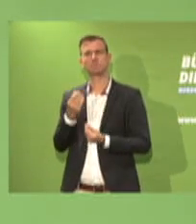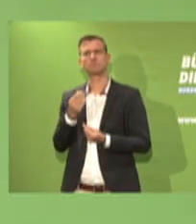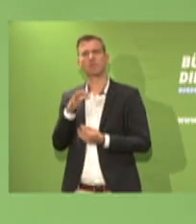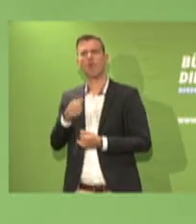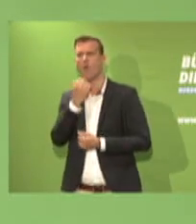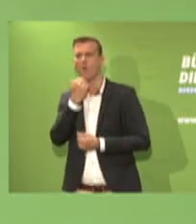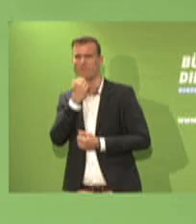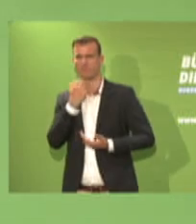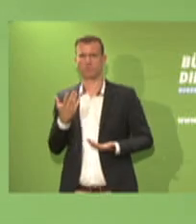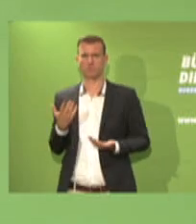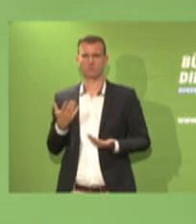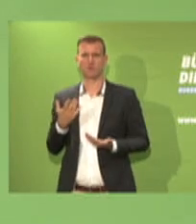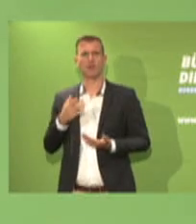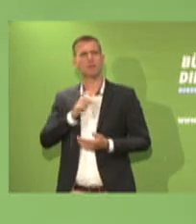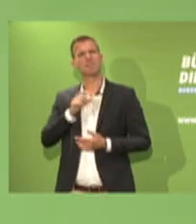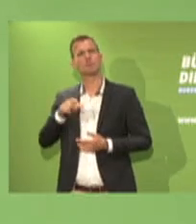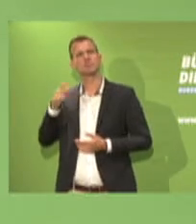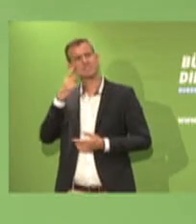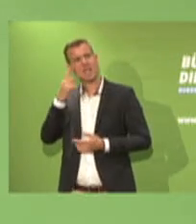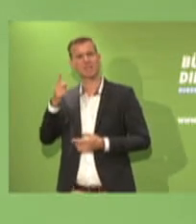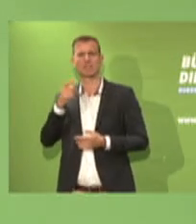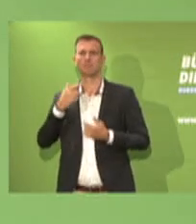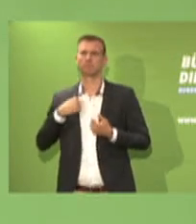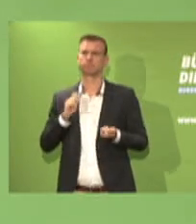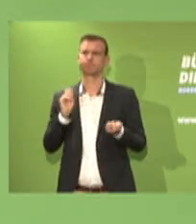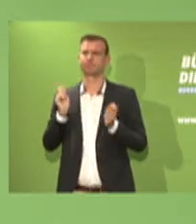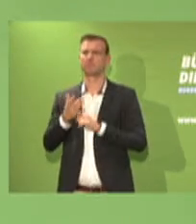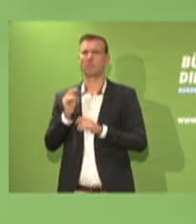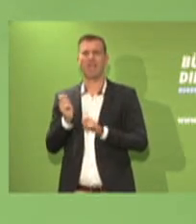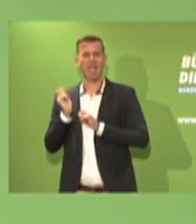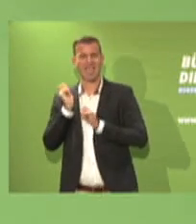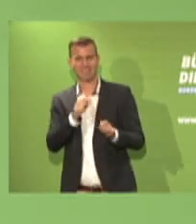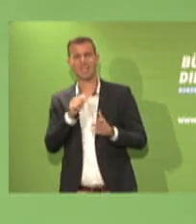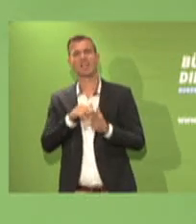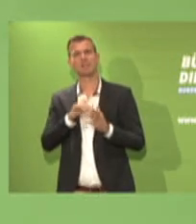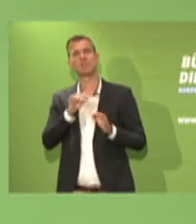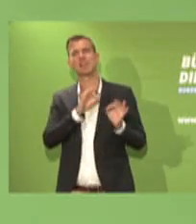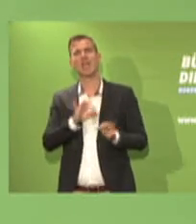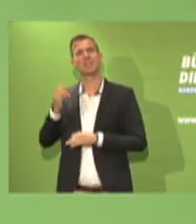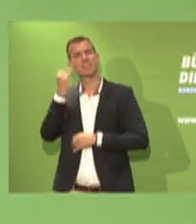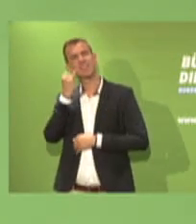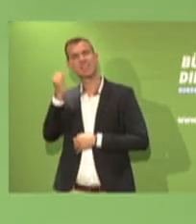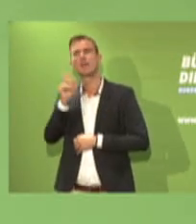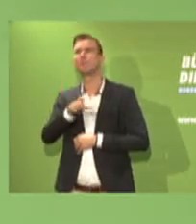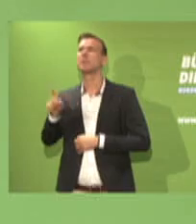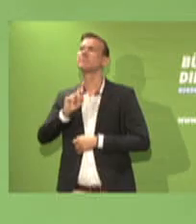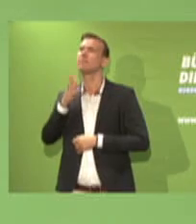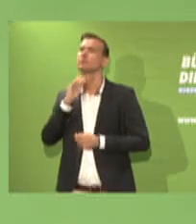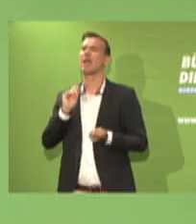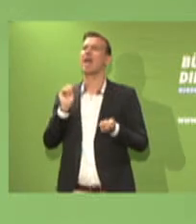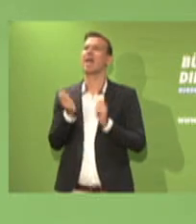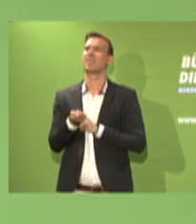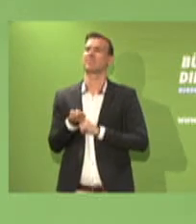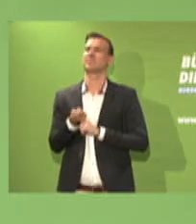dass wir sozusagen diesen Bewusstseinswandel verkörpern und deswegen sagen wir in diesem Antrag, das ist sozusagen die Leitidee, dass wir für diese Menschen, die anders mobil sein möchten,